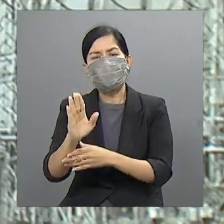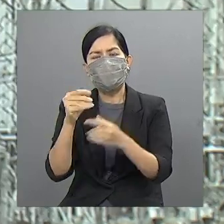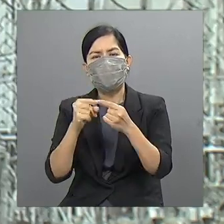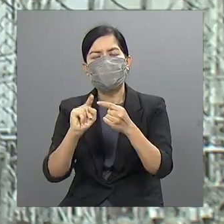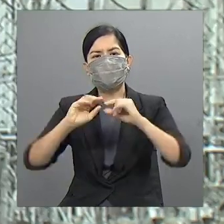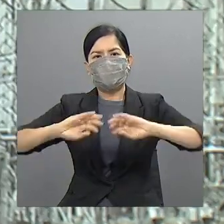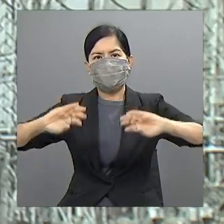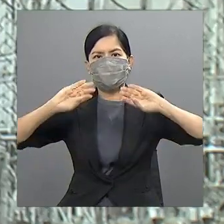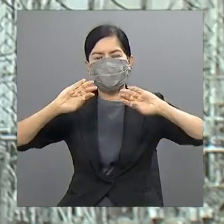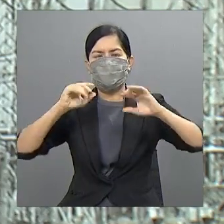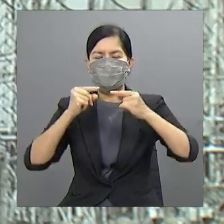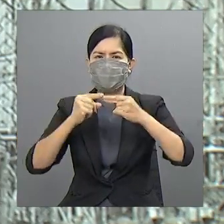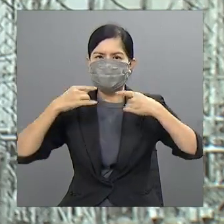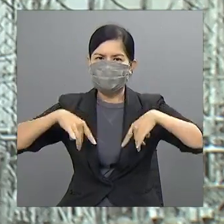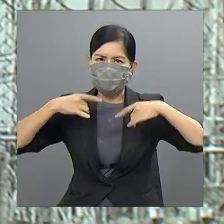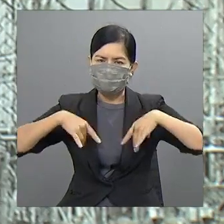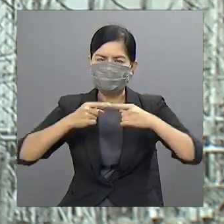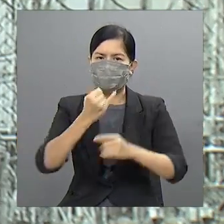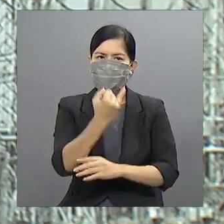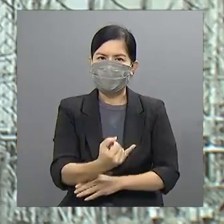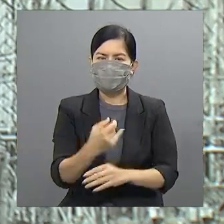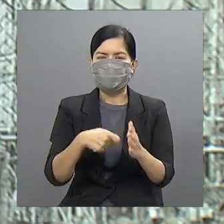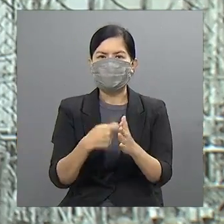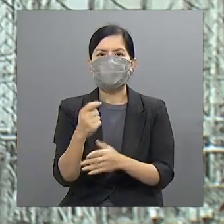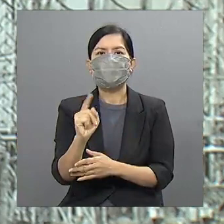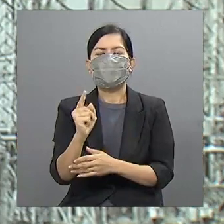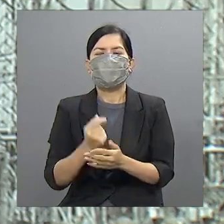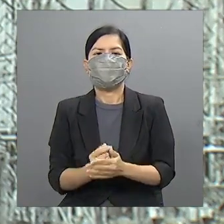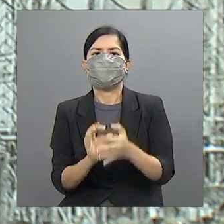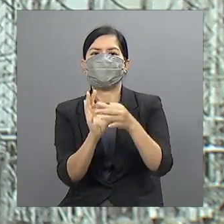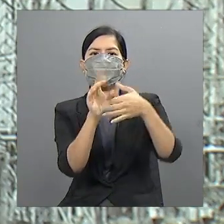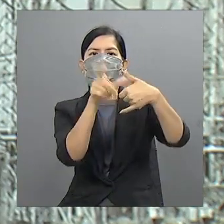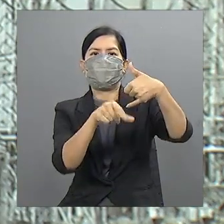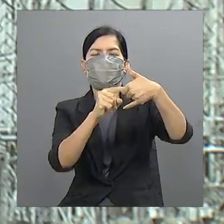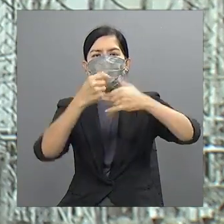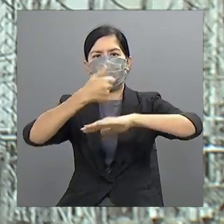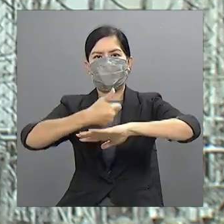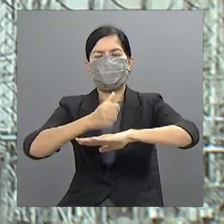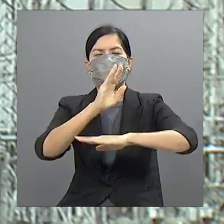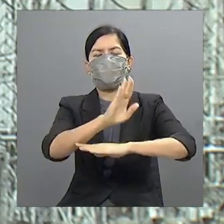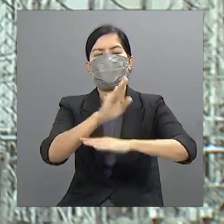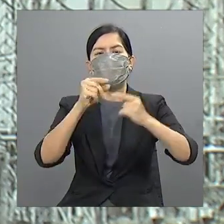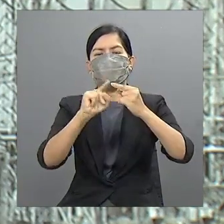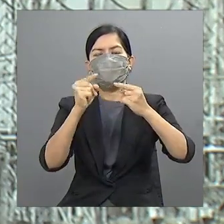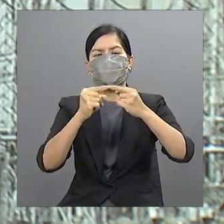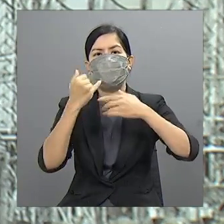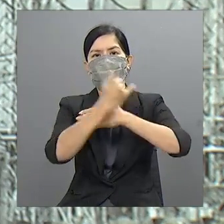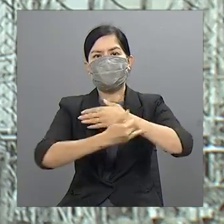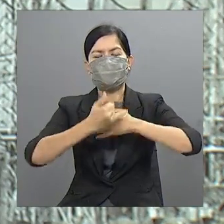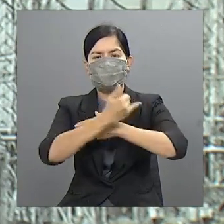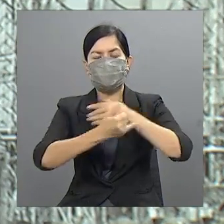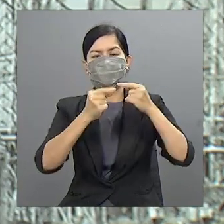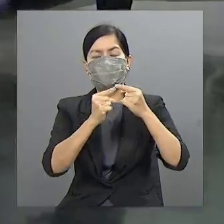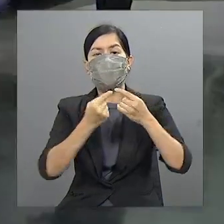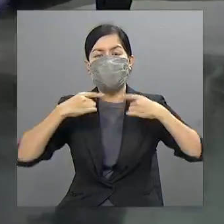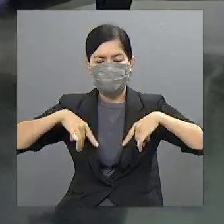างแรกนะคะหนีไม่พ้นก็คือตัวของอดีตผู้นำออสเตรเลียเองที่ก้าวลงจากตำแหน่งไปแล้วอย่างสกอตต์มอริสันค่ะเพราะว่าเขามีแนวนโ